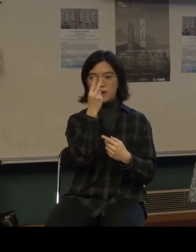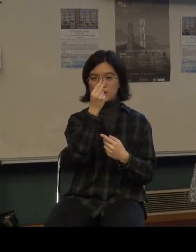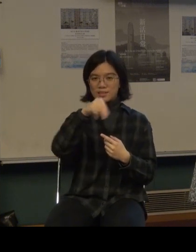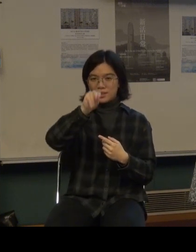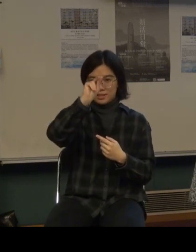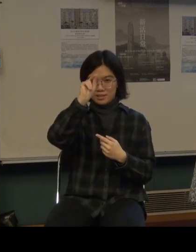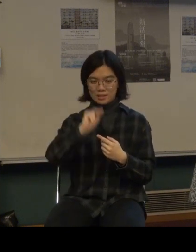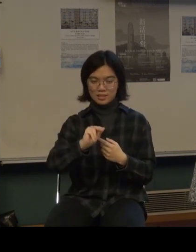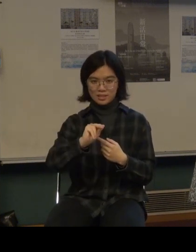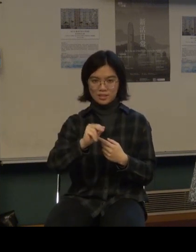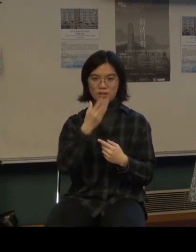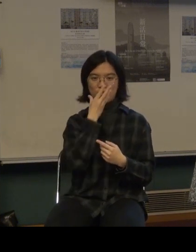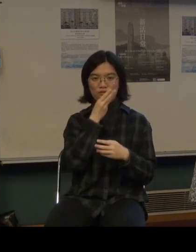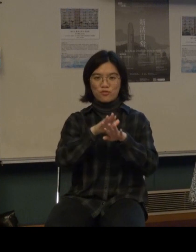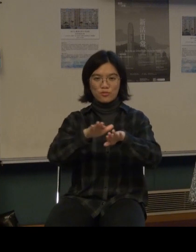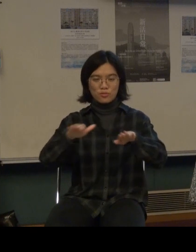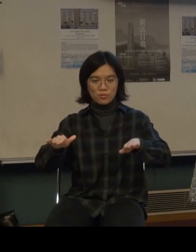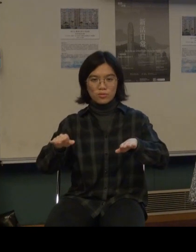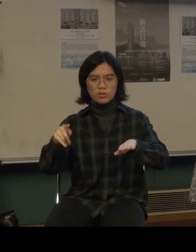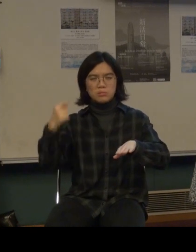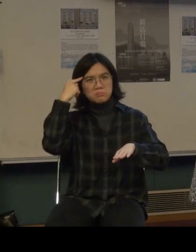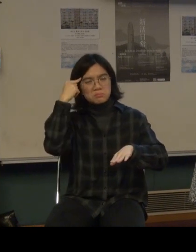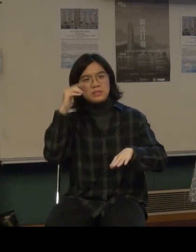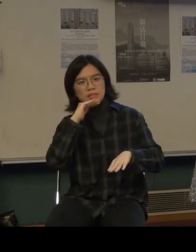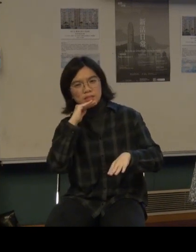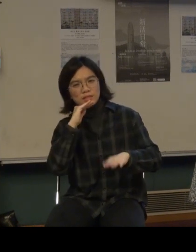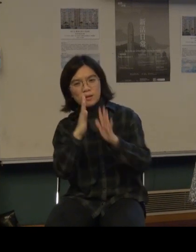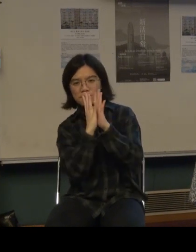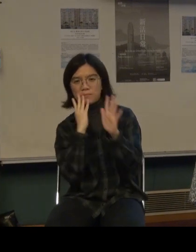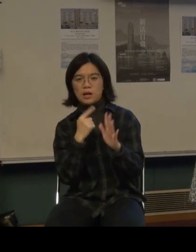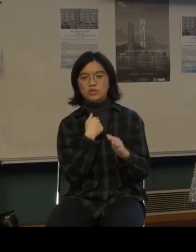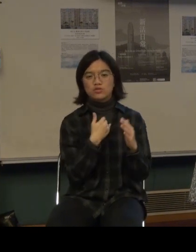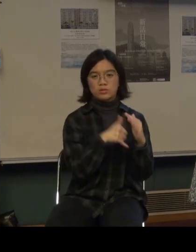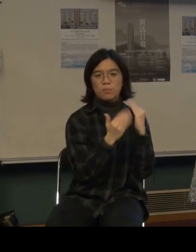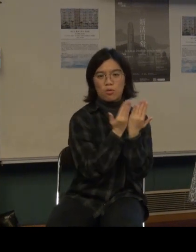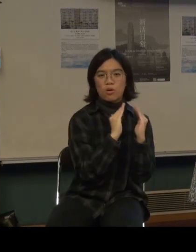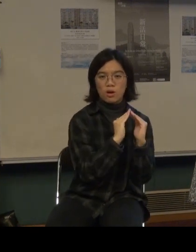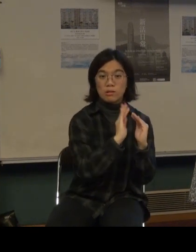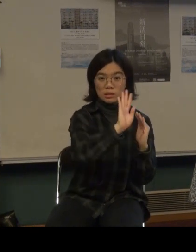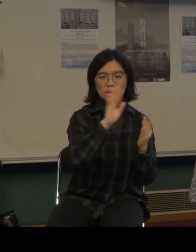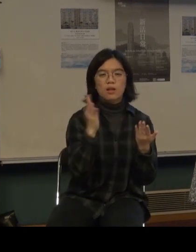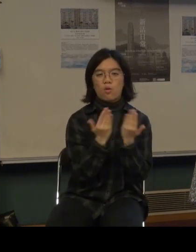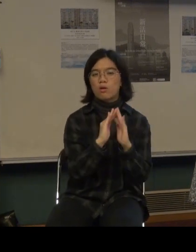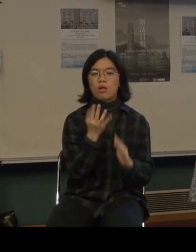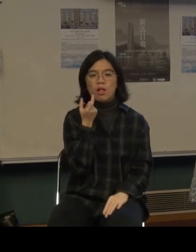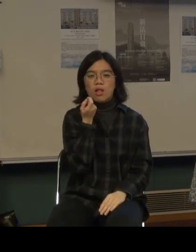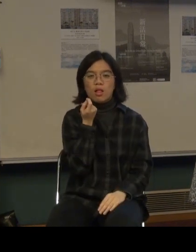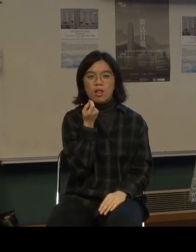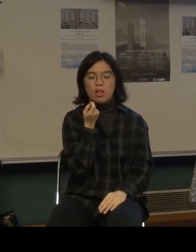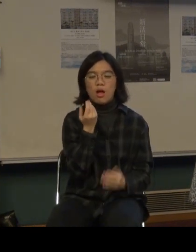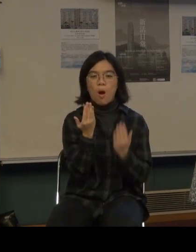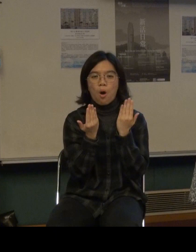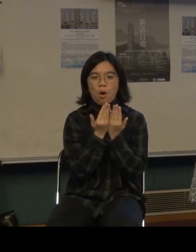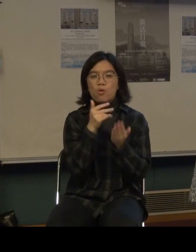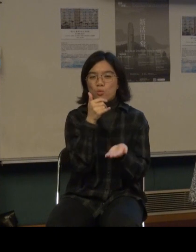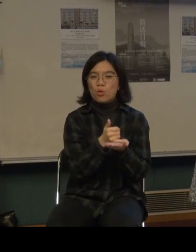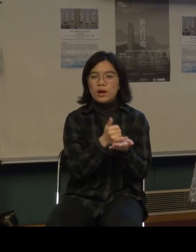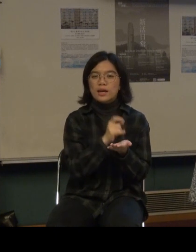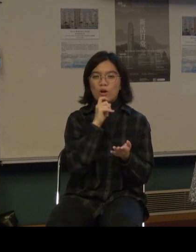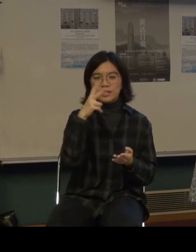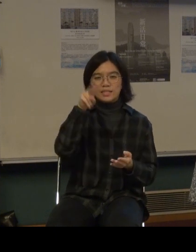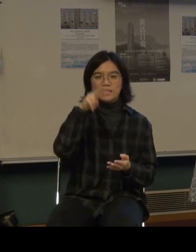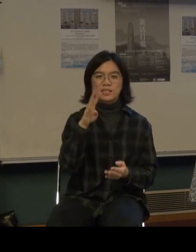17,000個兒童。是等候緊入學，但係實際上咧，學校嘅數量係好少，學位咧只得2,700個，